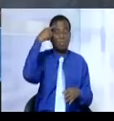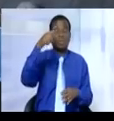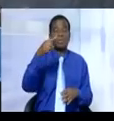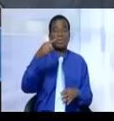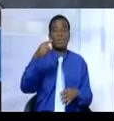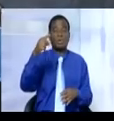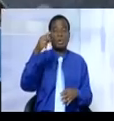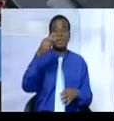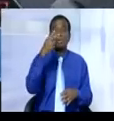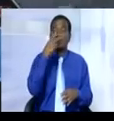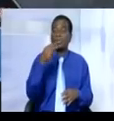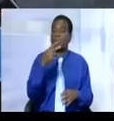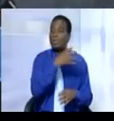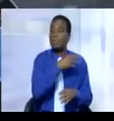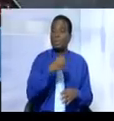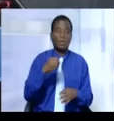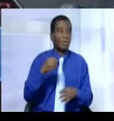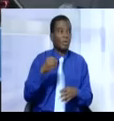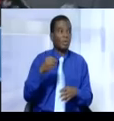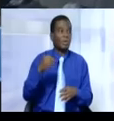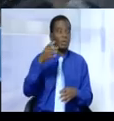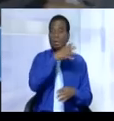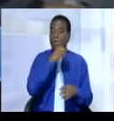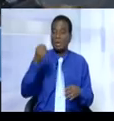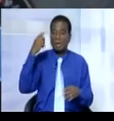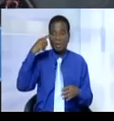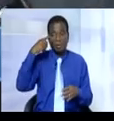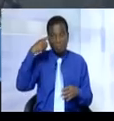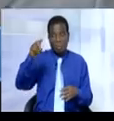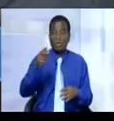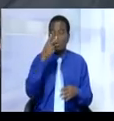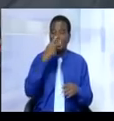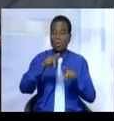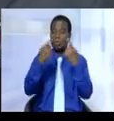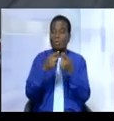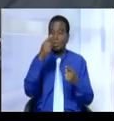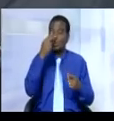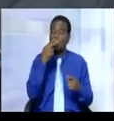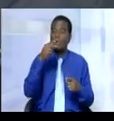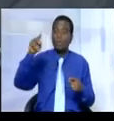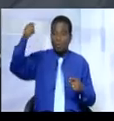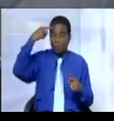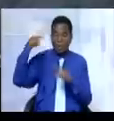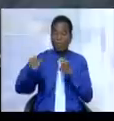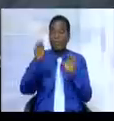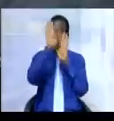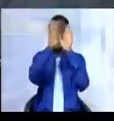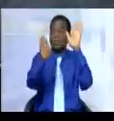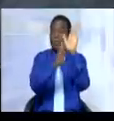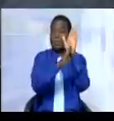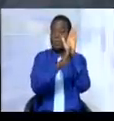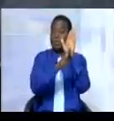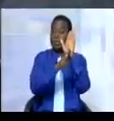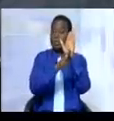l'UDPCI et du MFA et bien sûr du PDCI-RDA. Le gouvernement nous a fait le point et